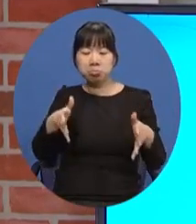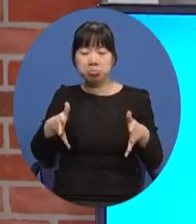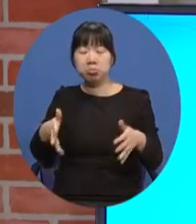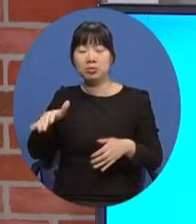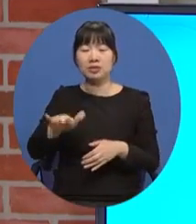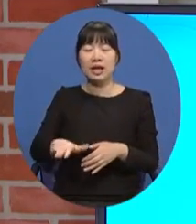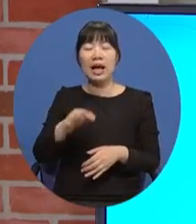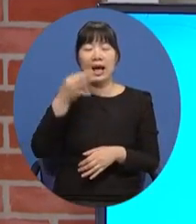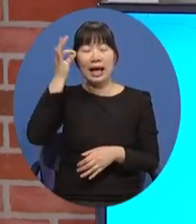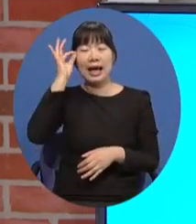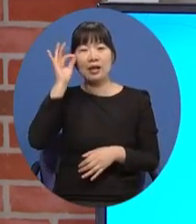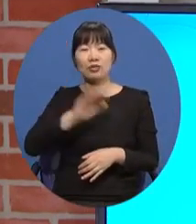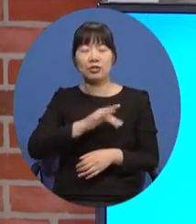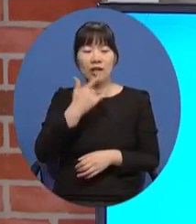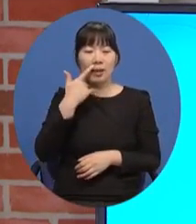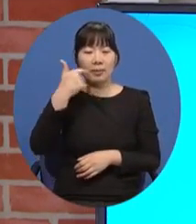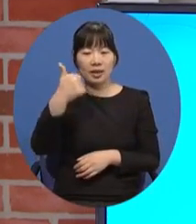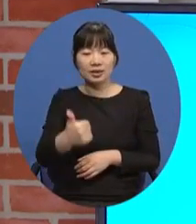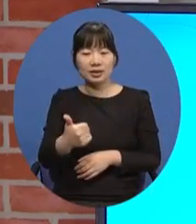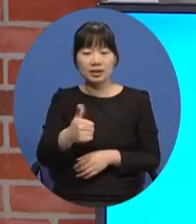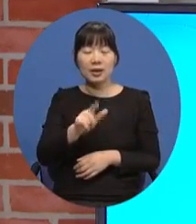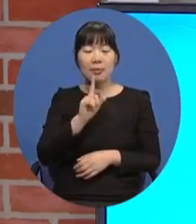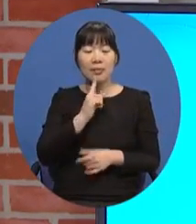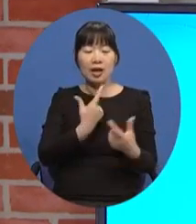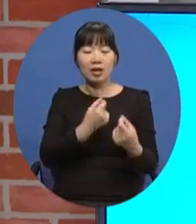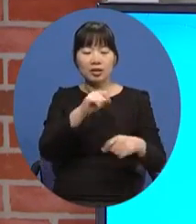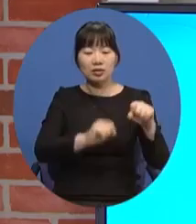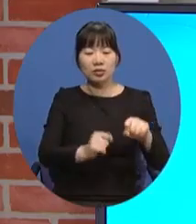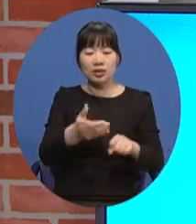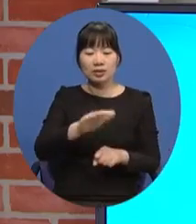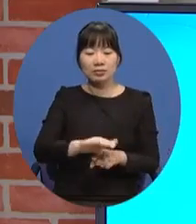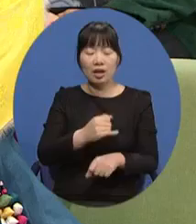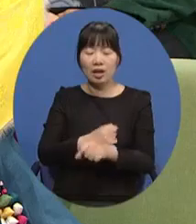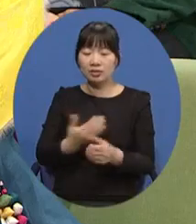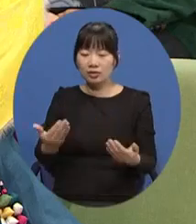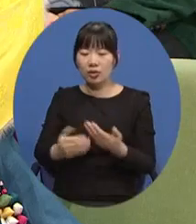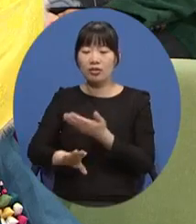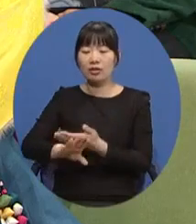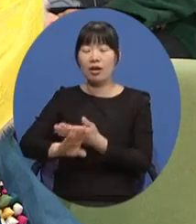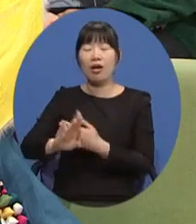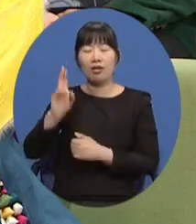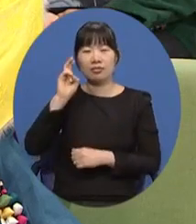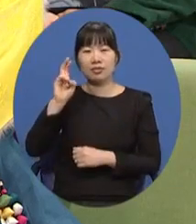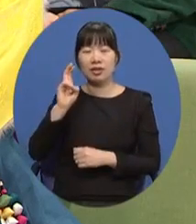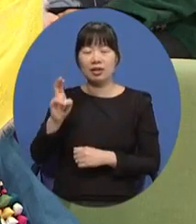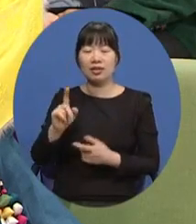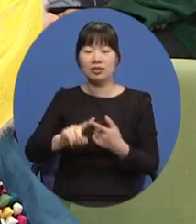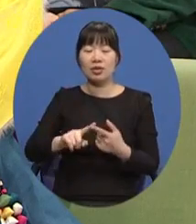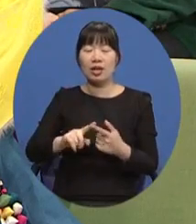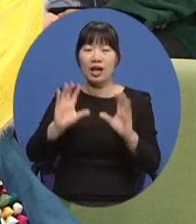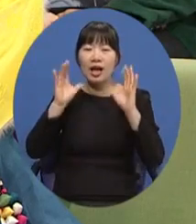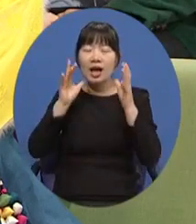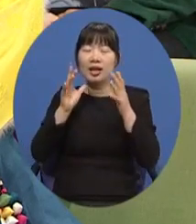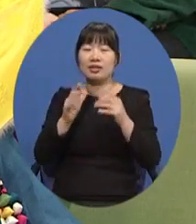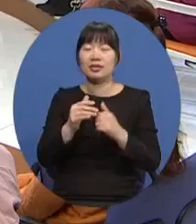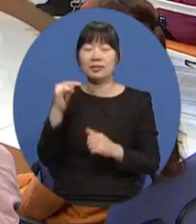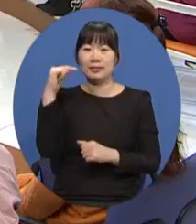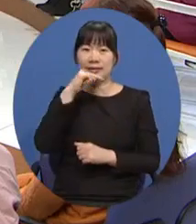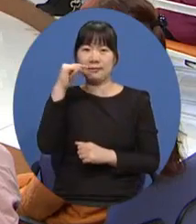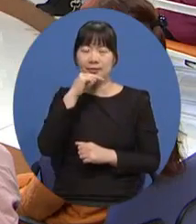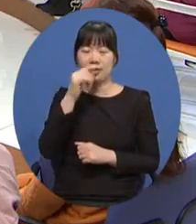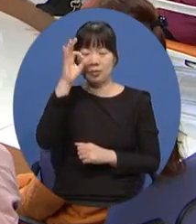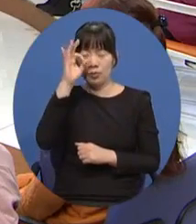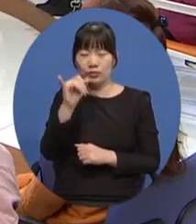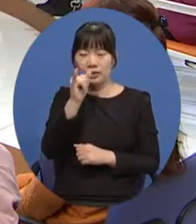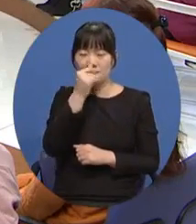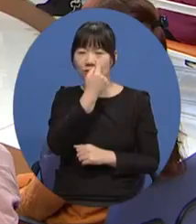아하, 이런 일은 우리 아버지는, 우리 아빠는 말은 이러면서 하는 일은 또 다르구나. 이런 걸 아이들은 냉정하게 볼